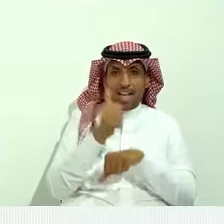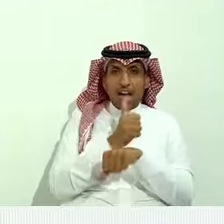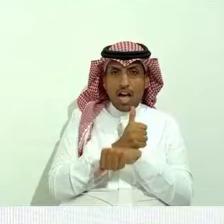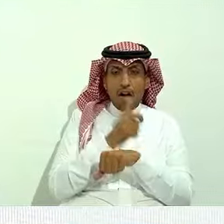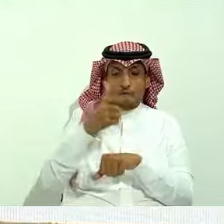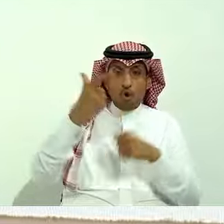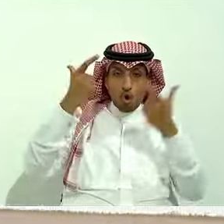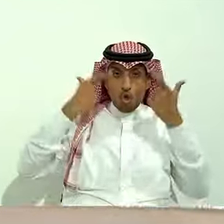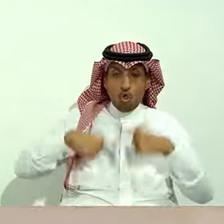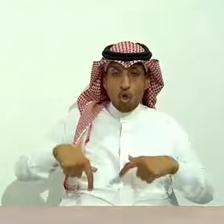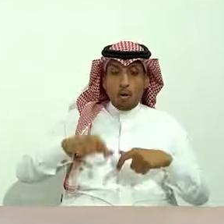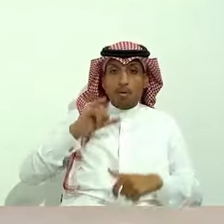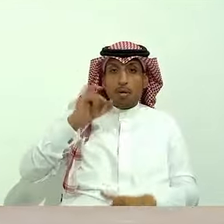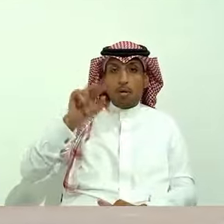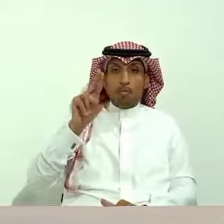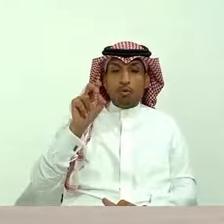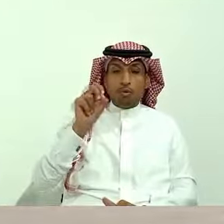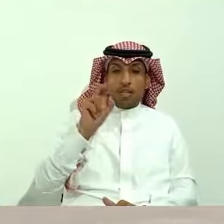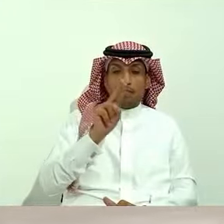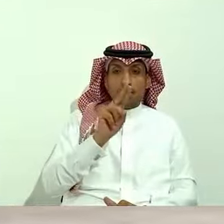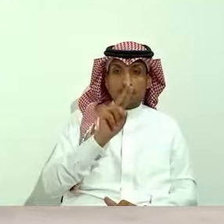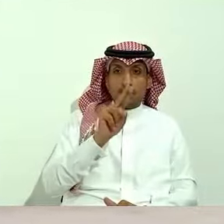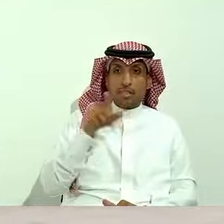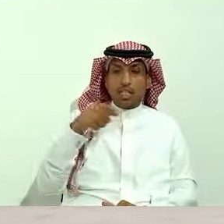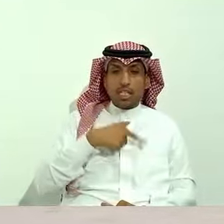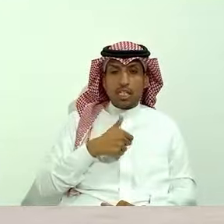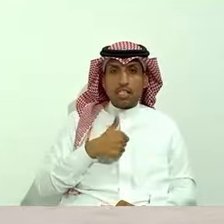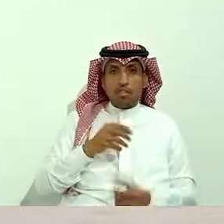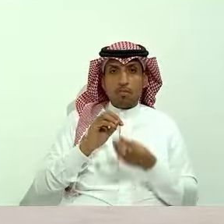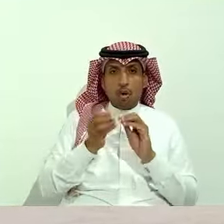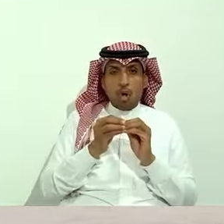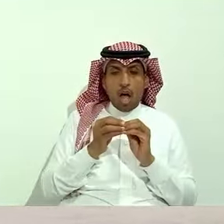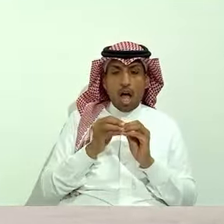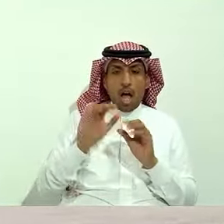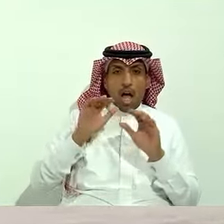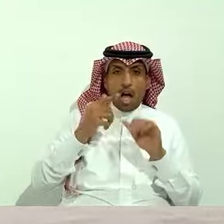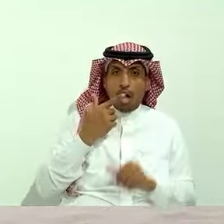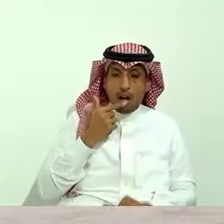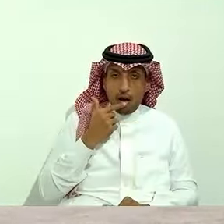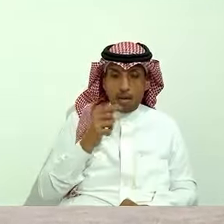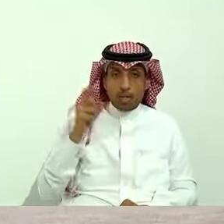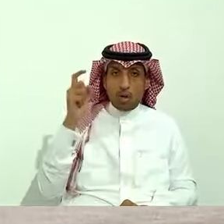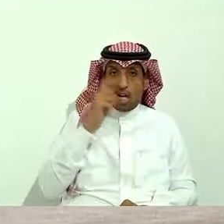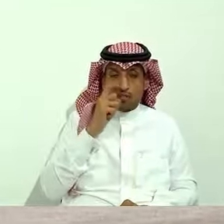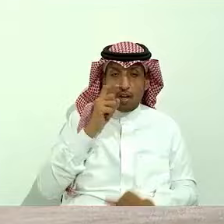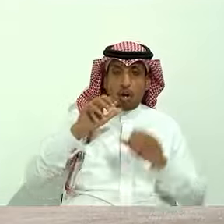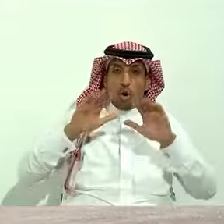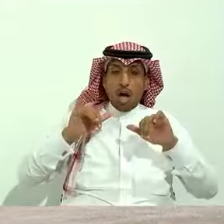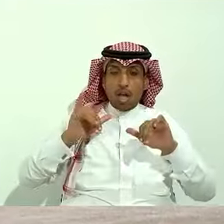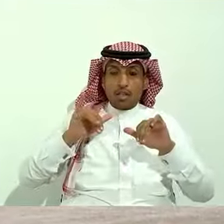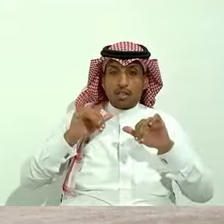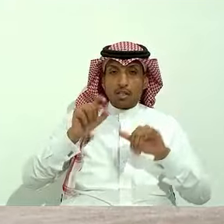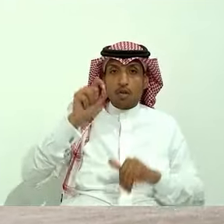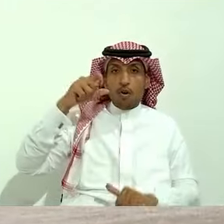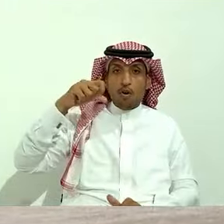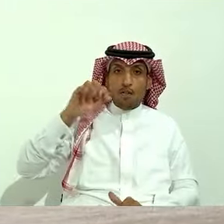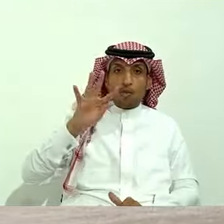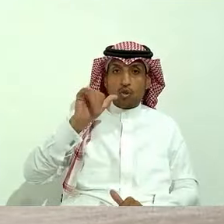المتفت، اللي هو اللون اللي يسمونه أحمر وأصفر وأخضر، اللي هو الفوشي